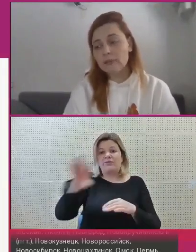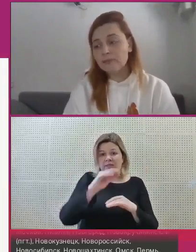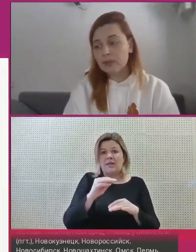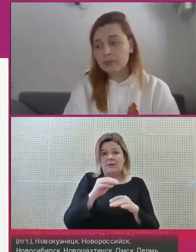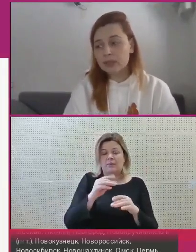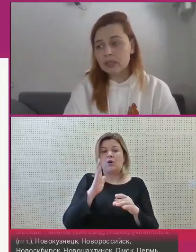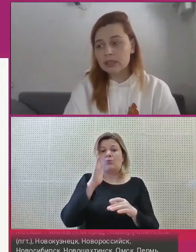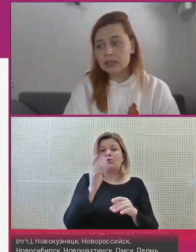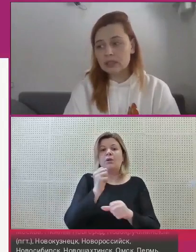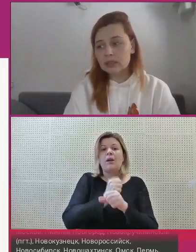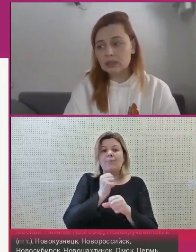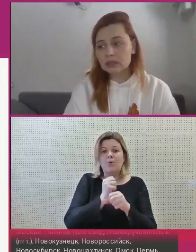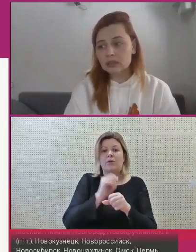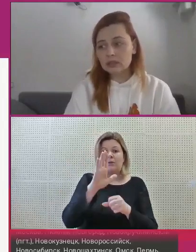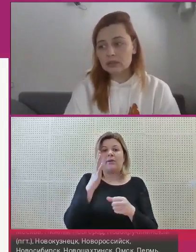когда